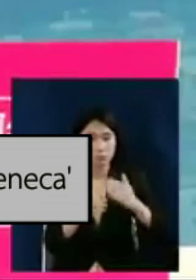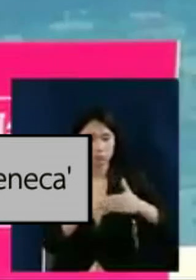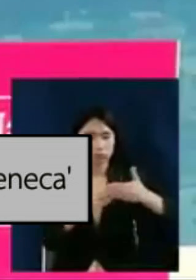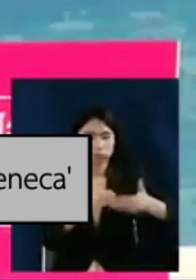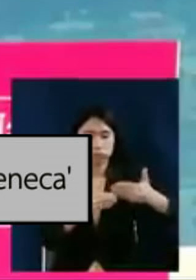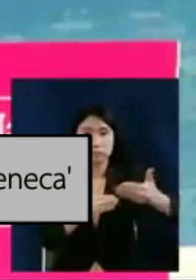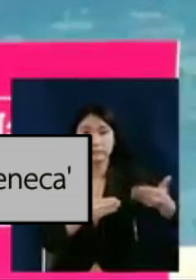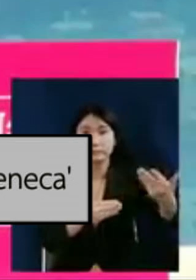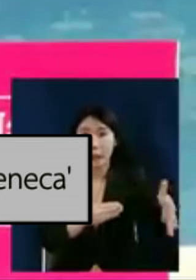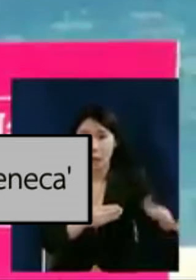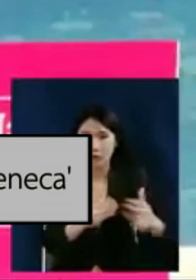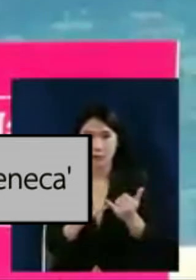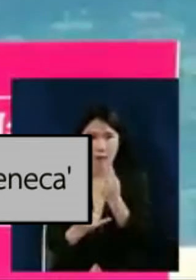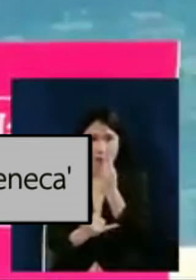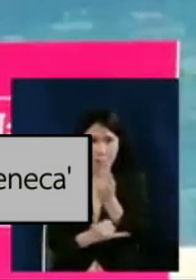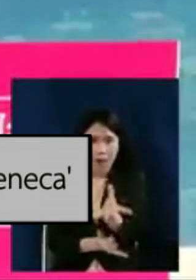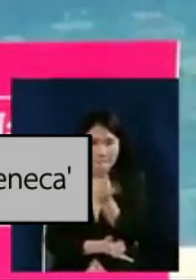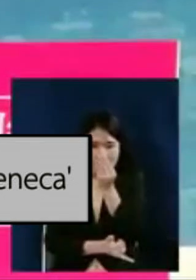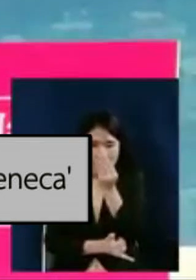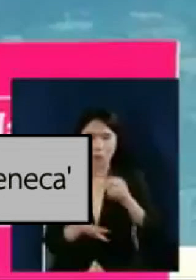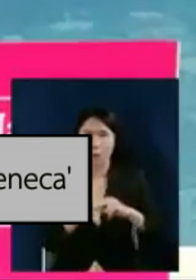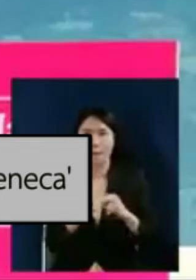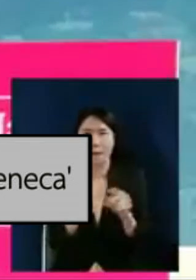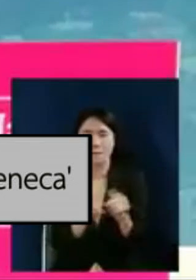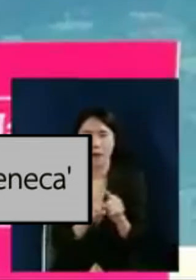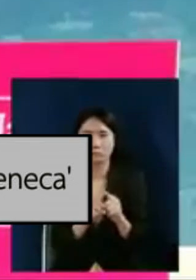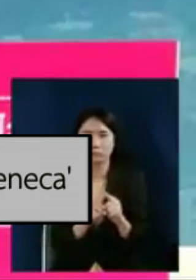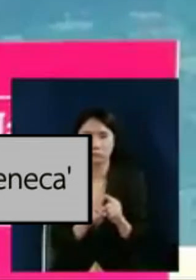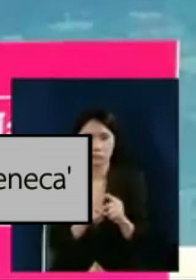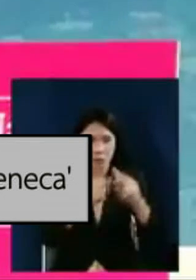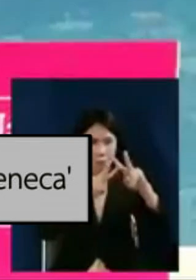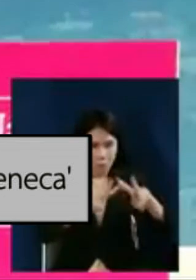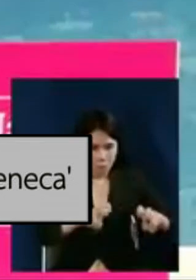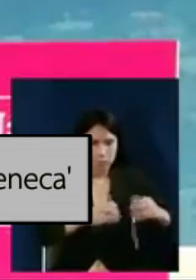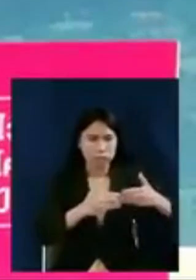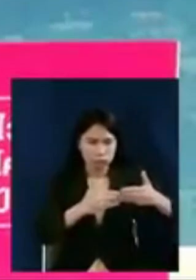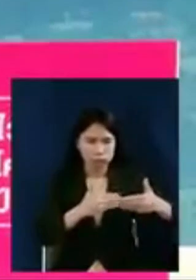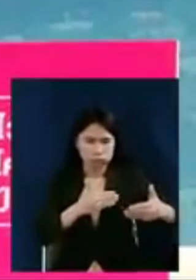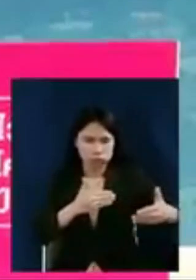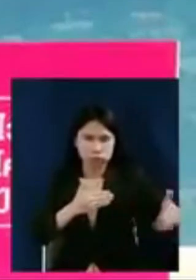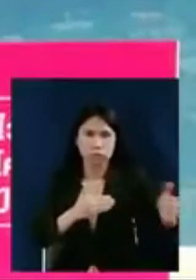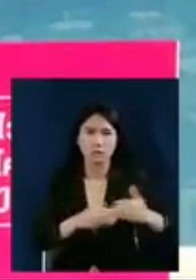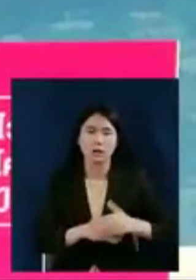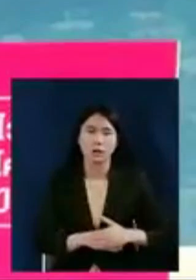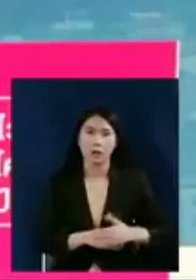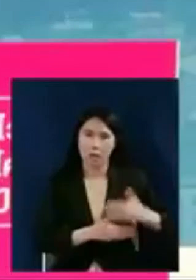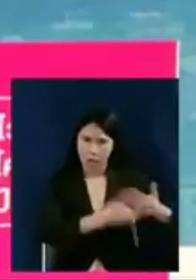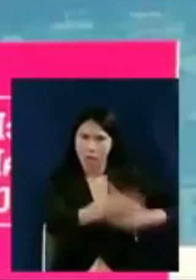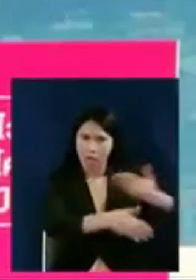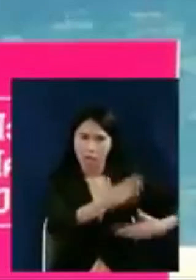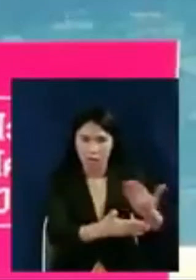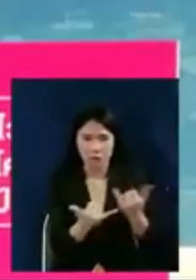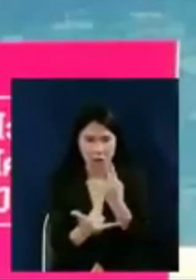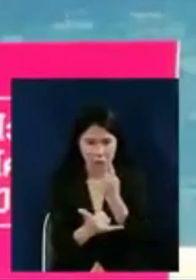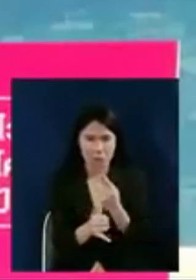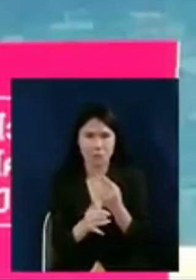แอสตร้าเซนเนก้าให้ฟังหน่อยค่ะว่าคุณหมอเกศให้ฟังมันต่างกันยังไงก็ต้องคนอาจจะคิดว่ากูคิดเดี่ยวอ่ะมาก่อนฉันเป็นเข้าแถวชิดก่อนได้